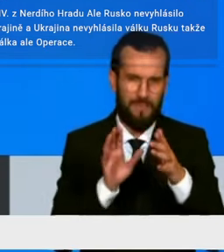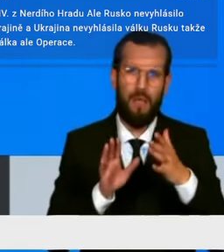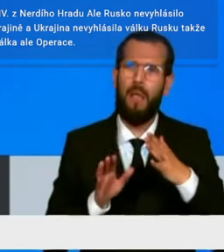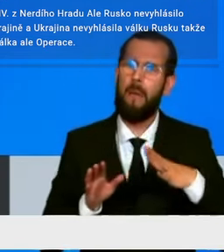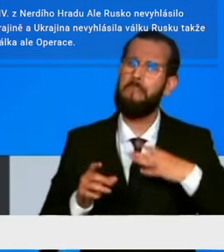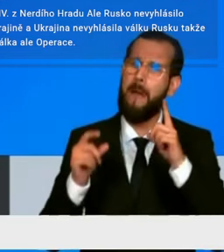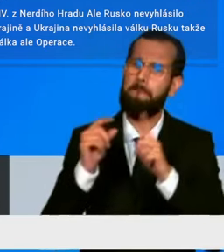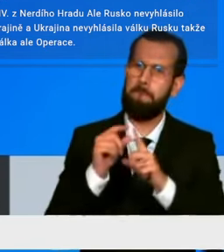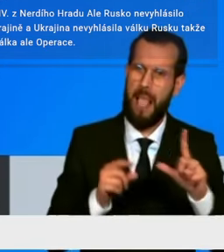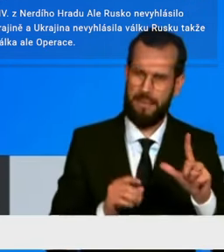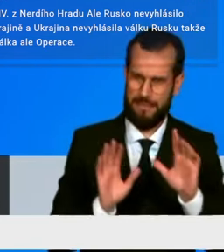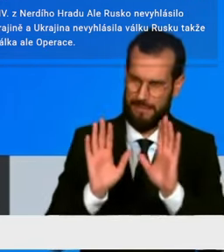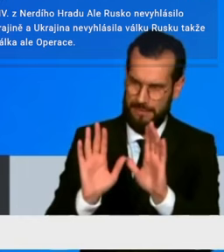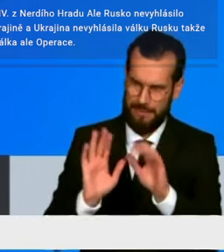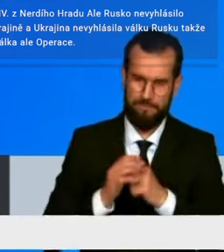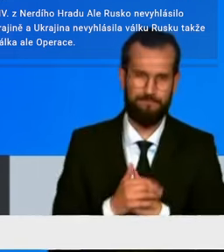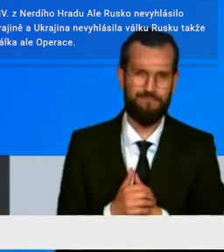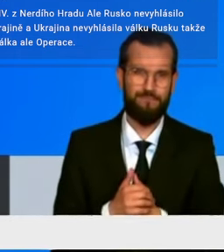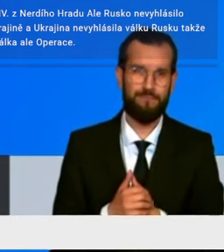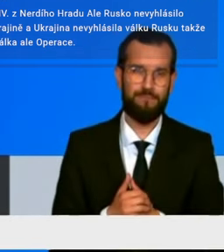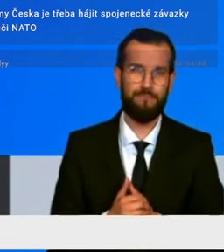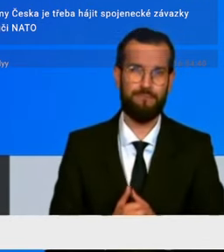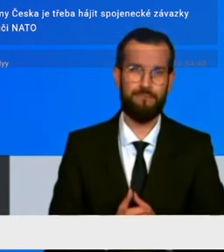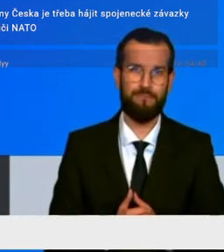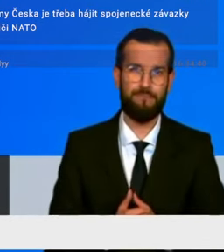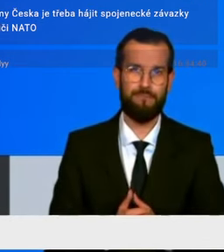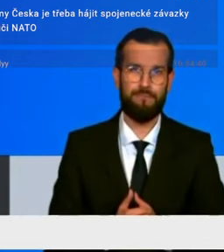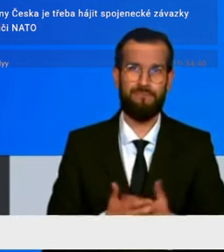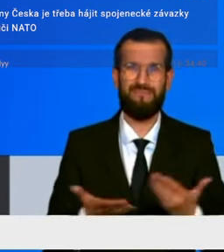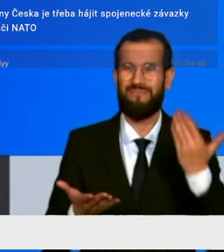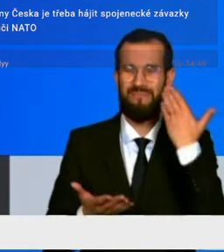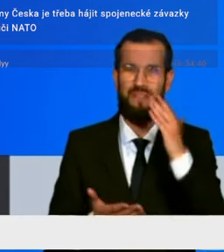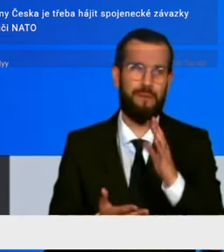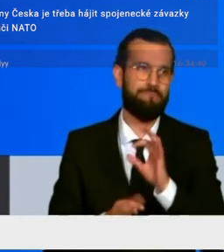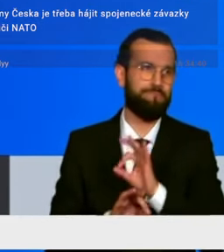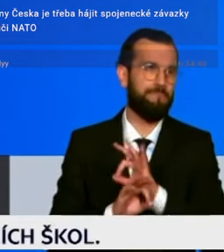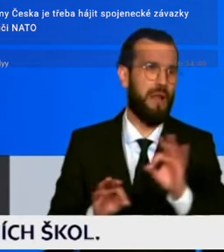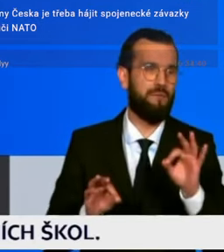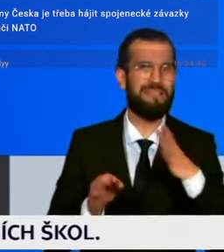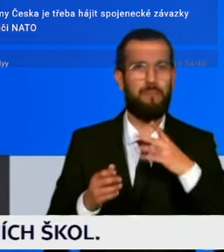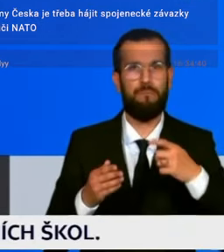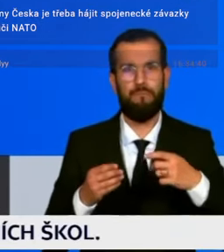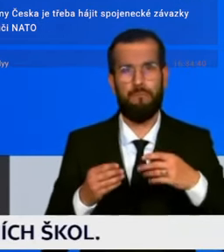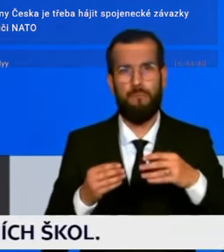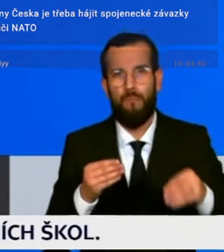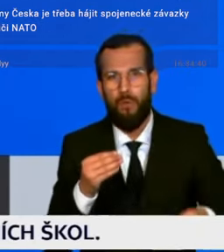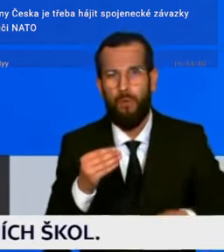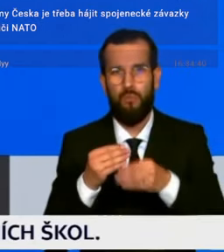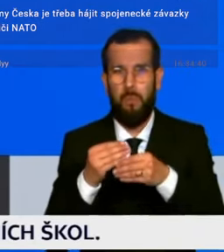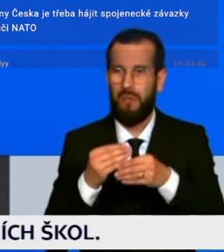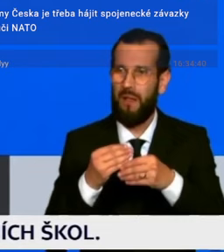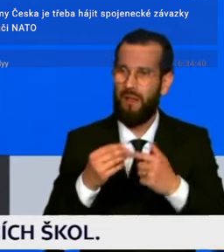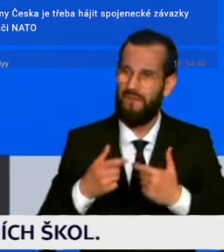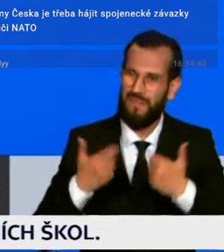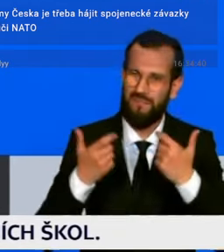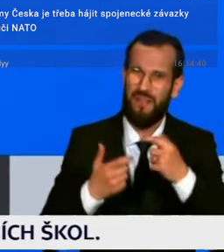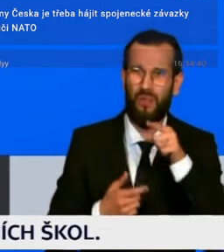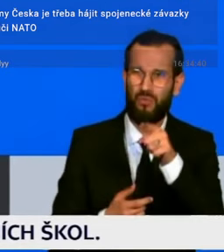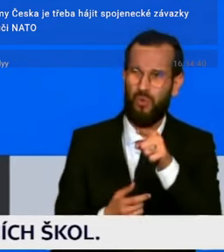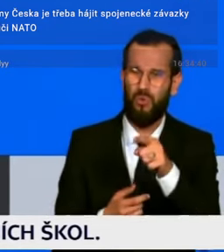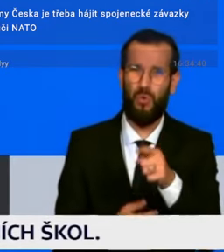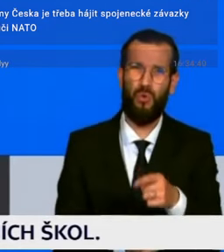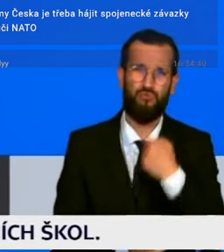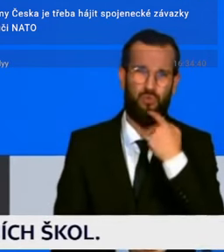pellegrinimu eh akoby neviem Čo je vhodné slovo že doplniť Alebo snáď dovysvetliť to je tak prázdna